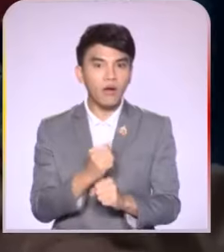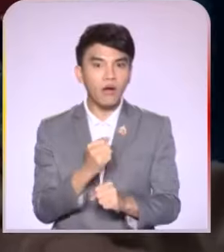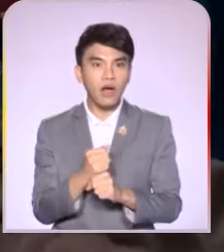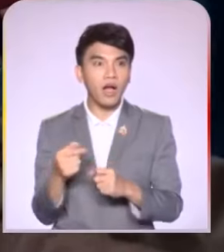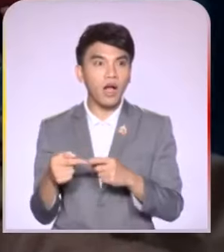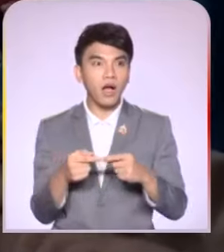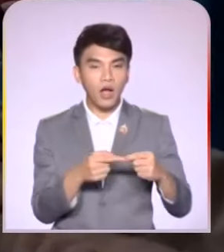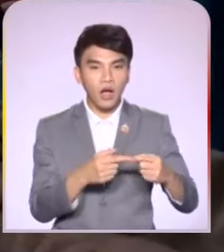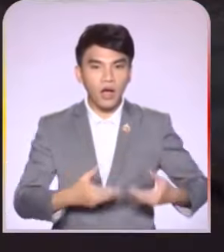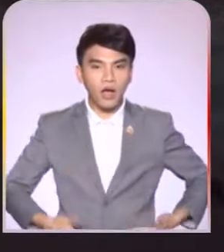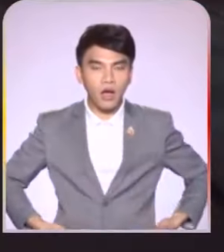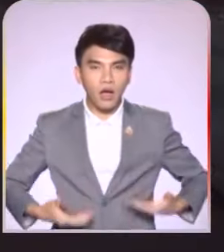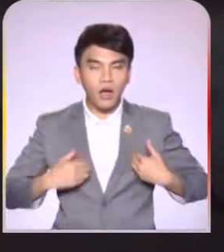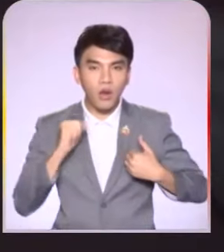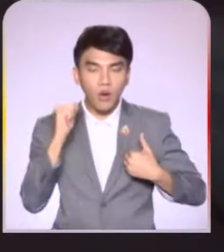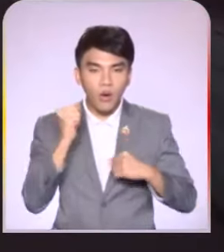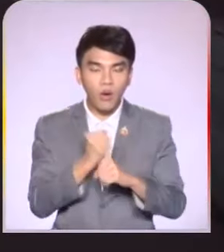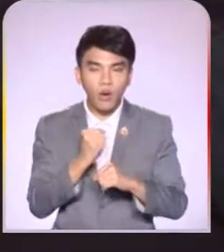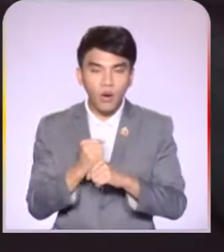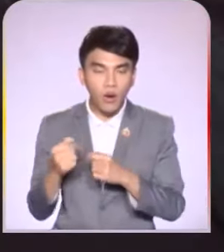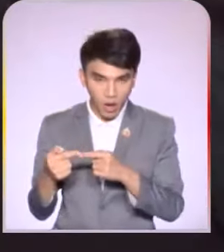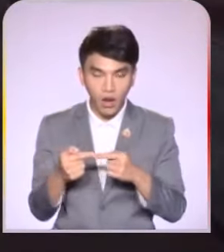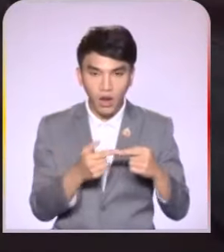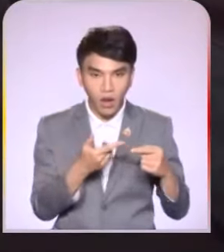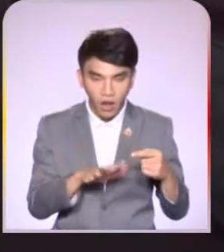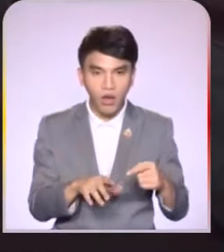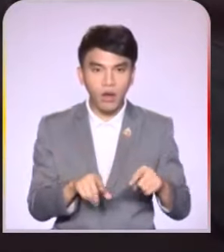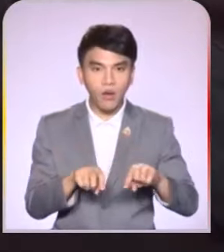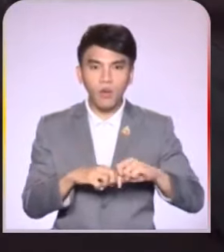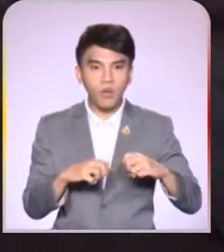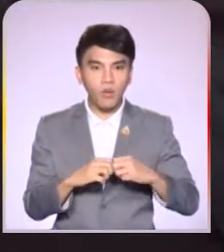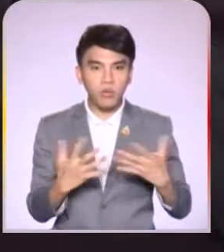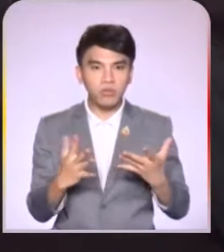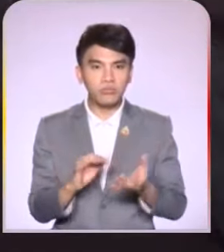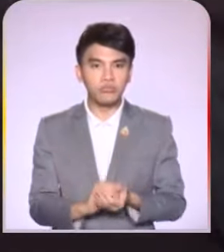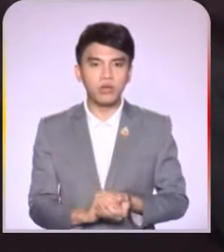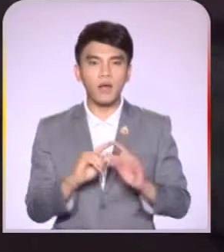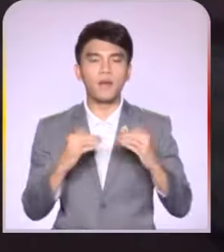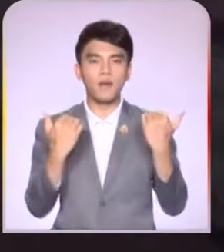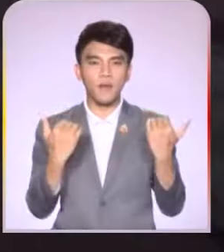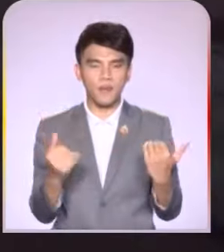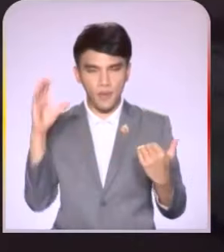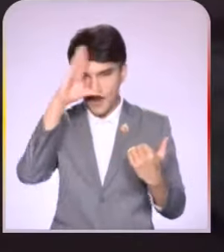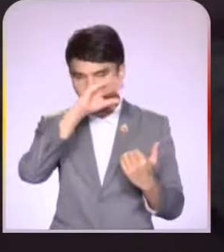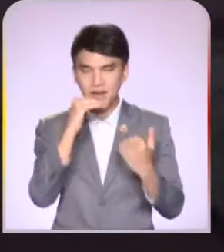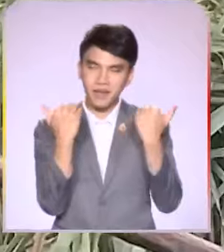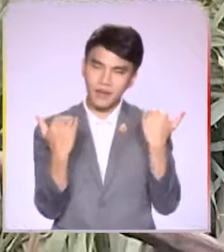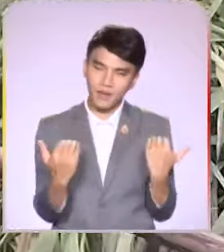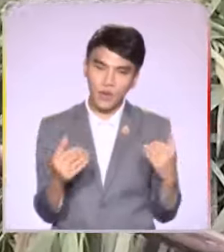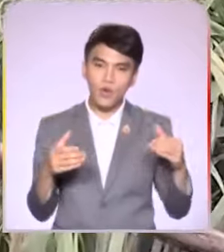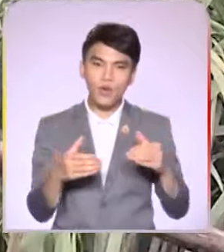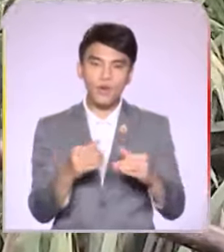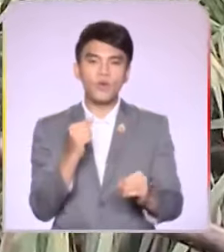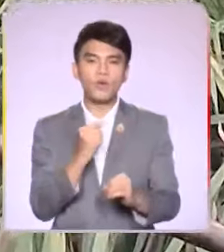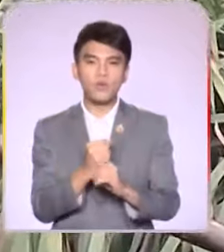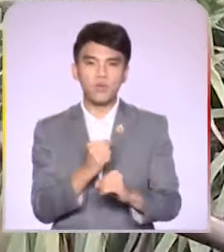เออก็ชีวิตมันต้องสู้อ่ะนะคะไปทำงานตามปกติเหมือนไม่มีอะไรเกิดขึ้นแต่อย่างไรก็ตามเดี๋ยวช่วงค่ำวันนี้ทางทีมง